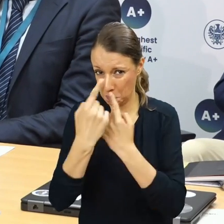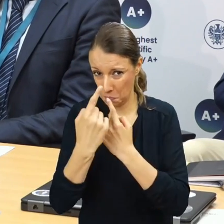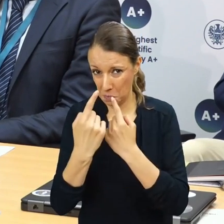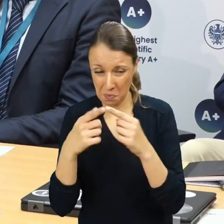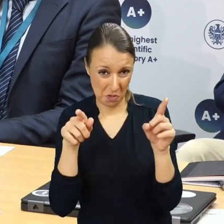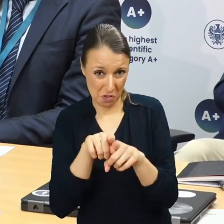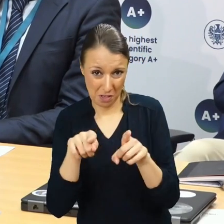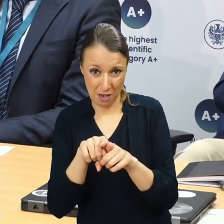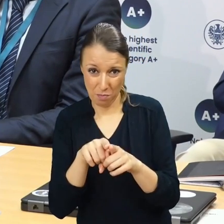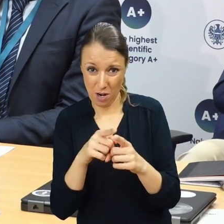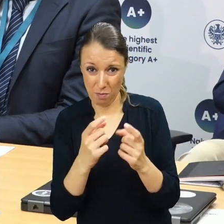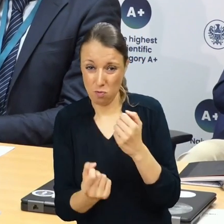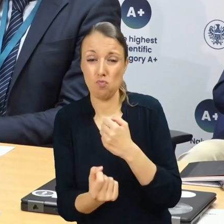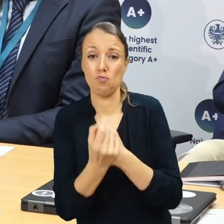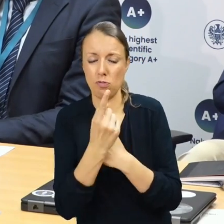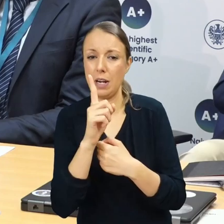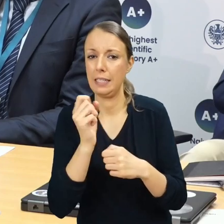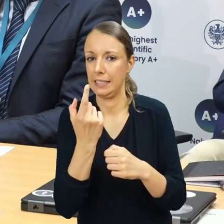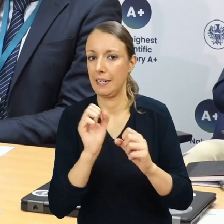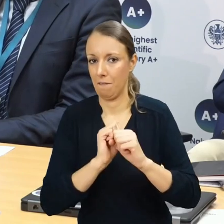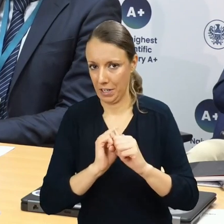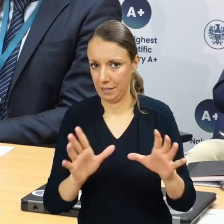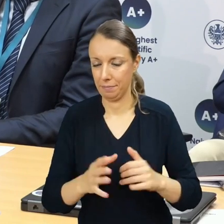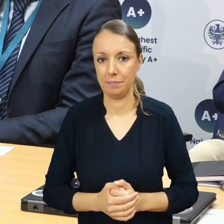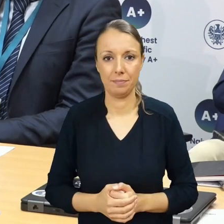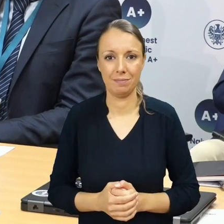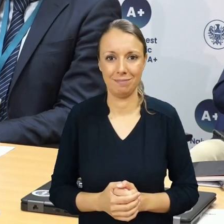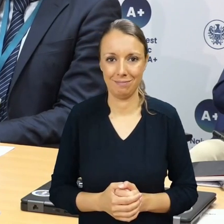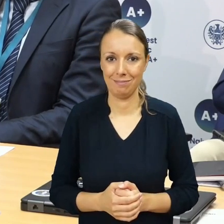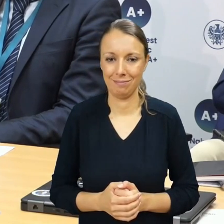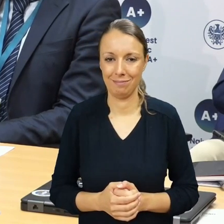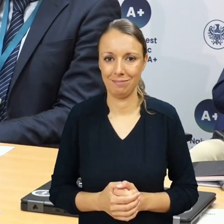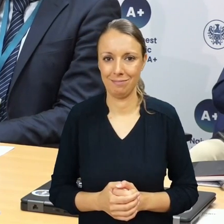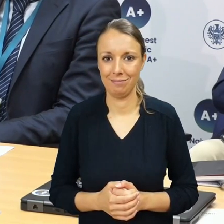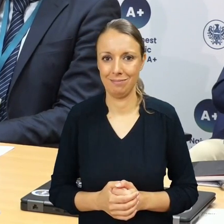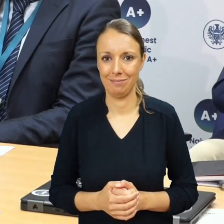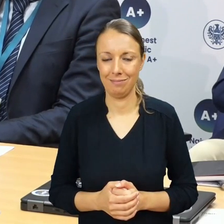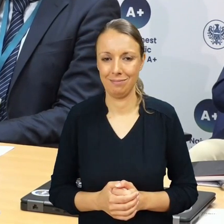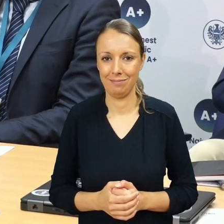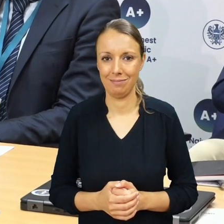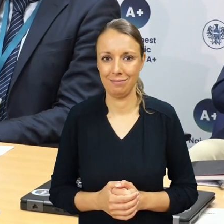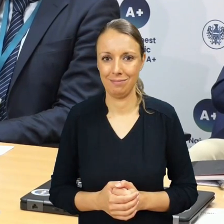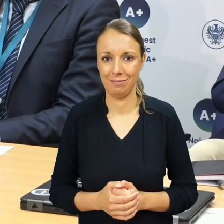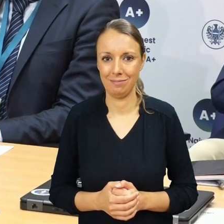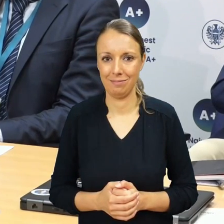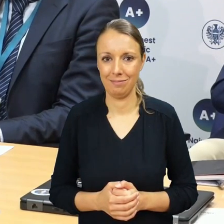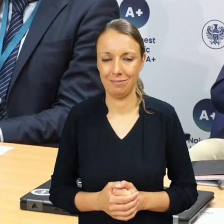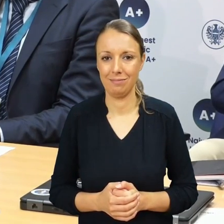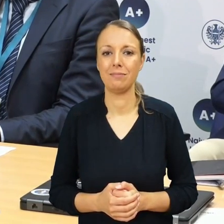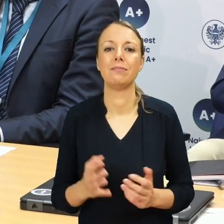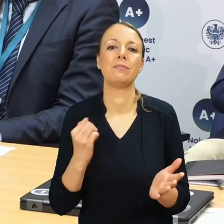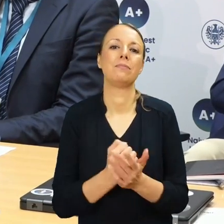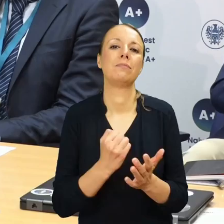enigmatyczne, ale już mówię, skąd wyprowadzam takie założenie. No to ta sprawa, która jest na biegu aktualnie w Europejskim